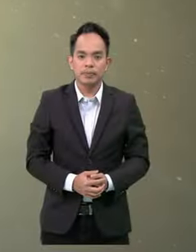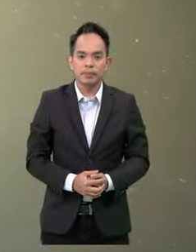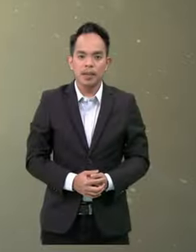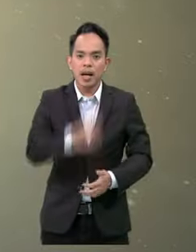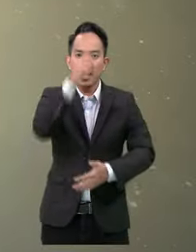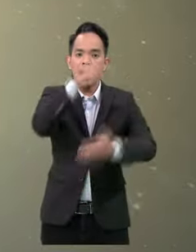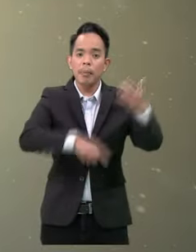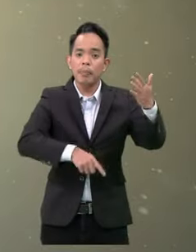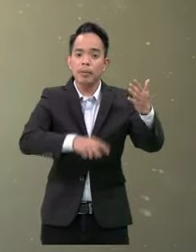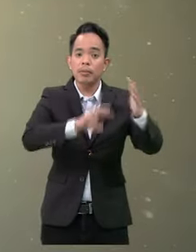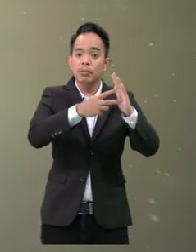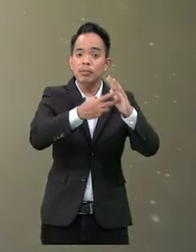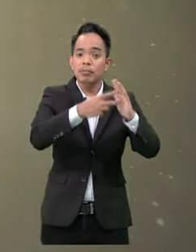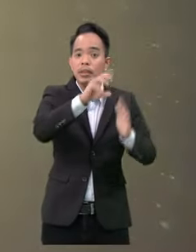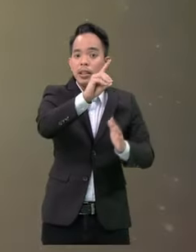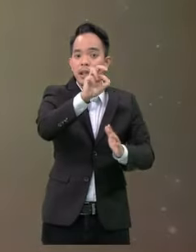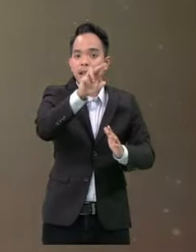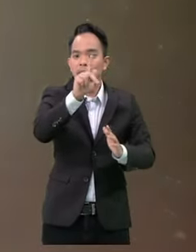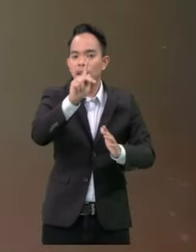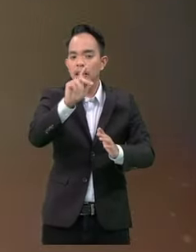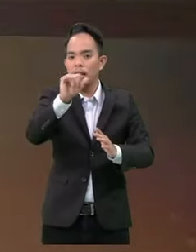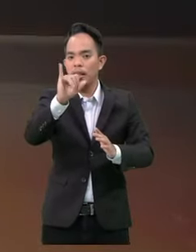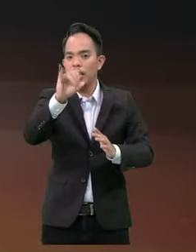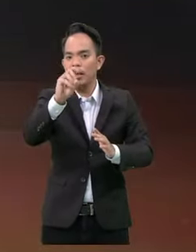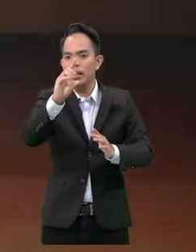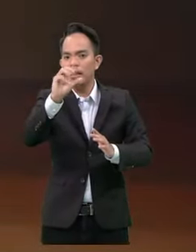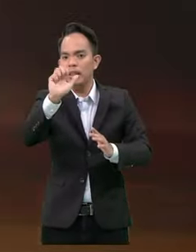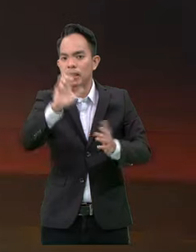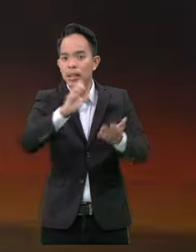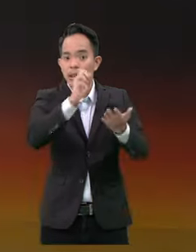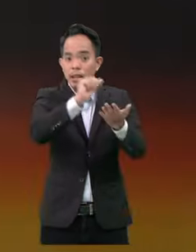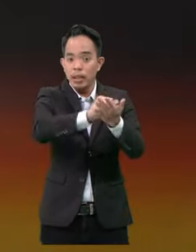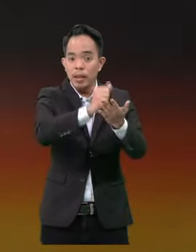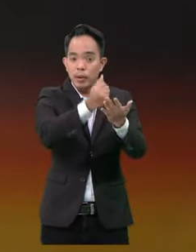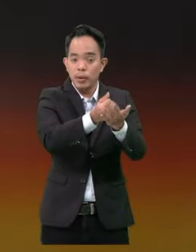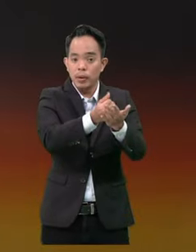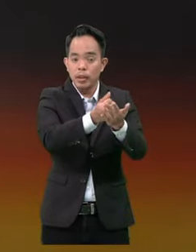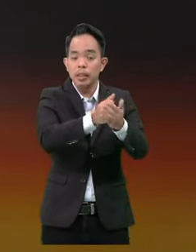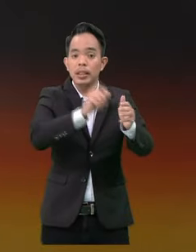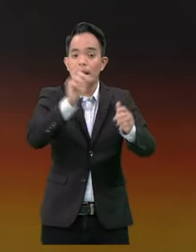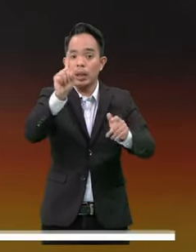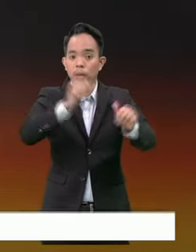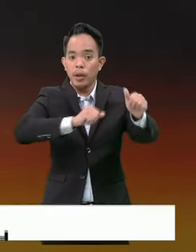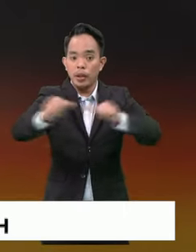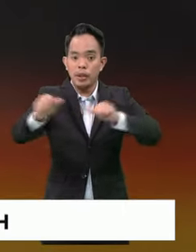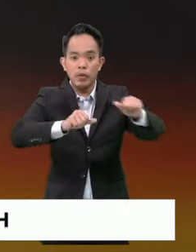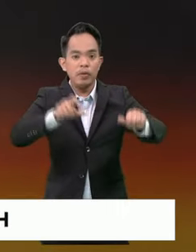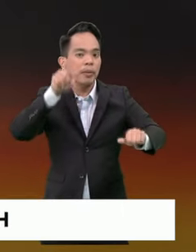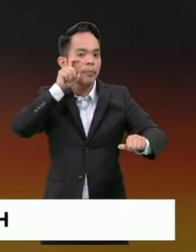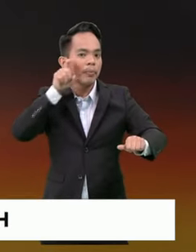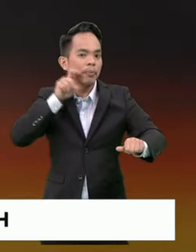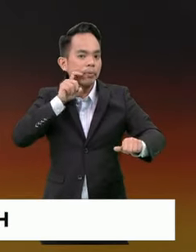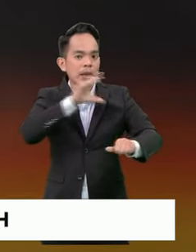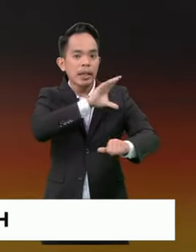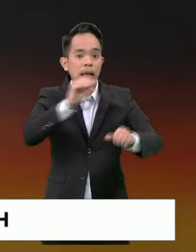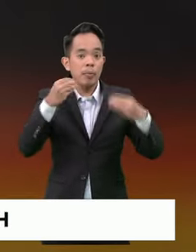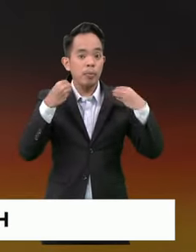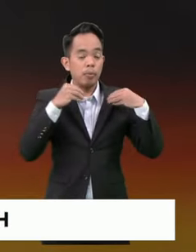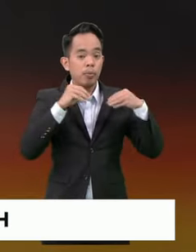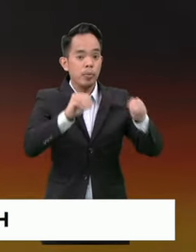Apa itu dark side? Akaun dark side merupakan satu aktiviti persundalan dan juga